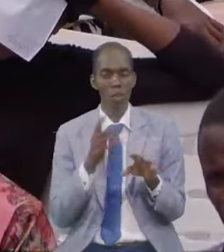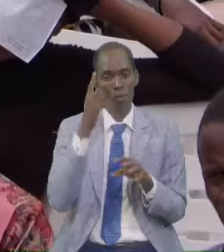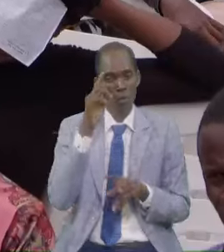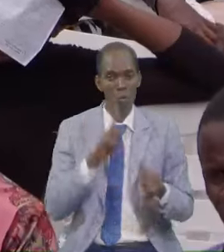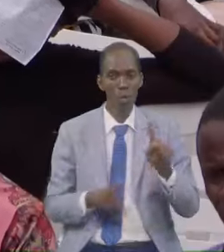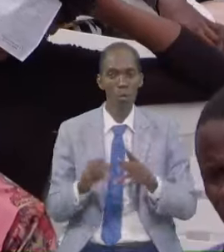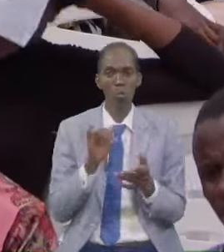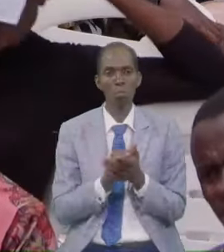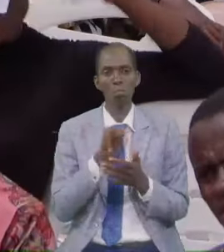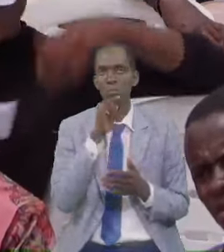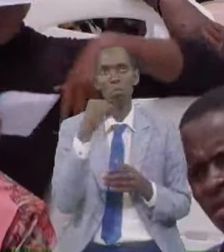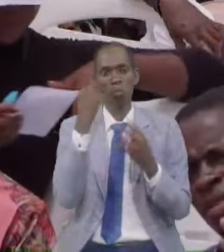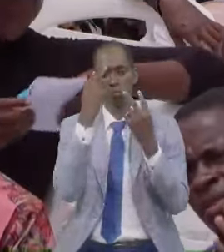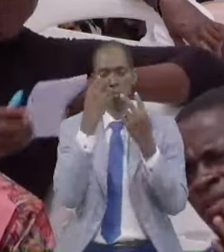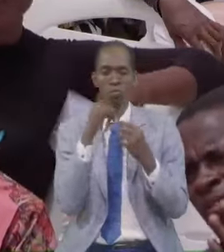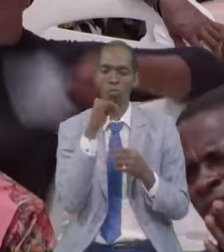them and